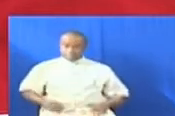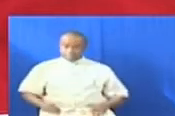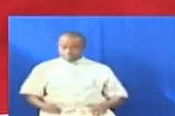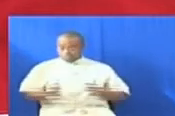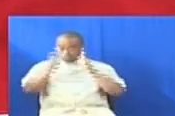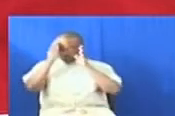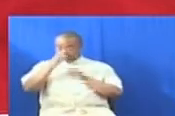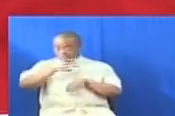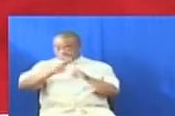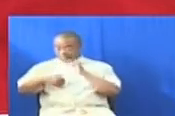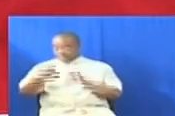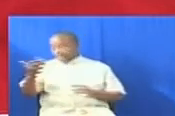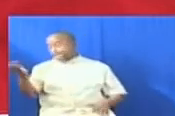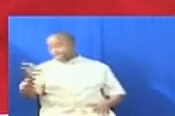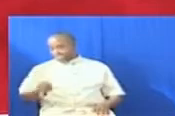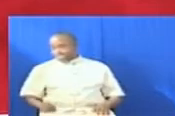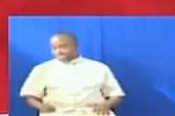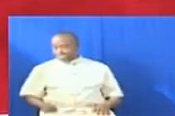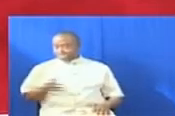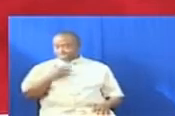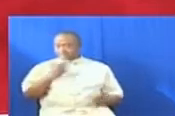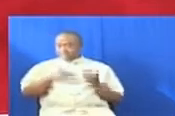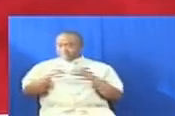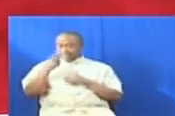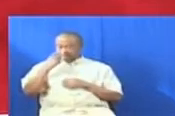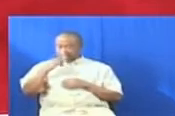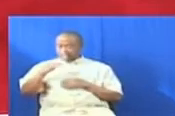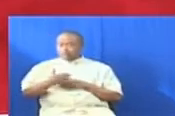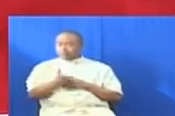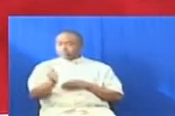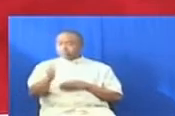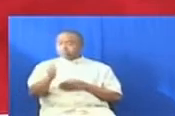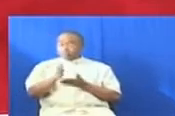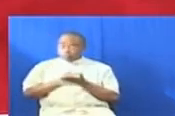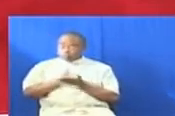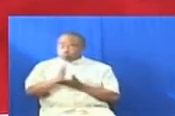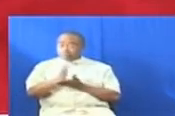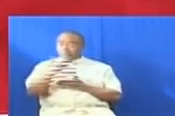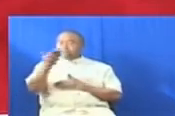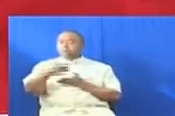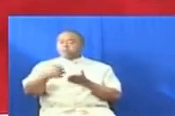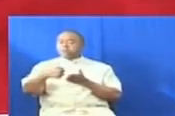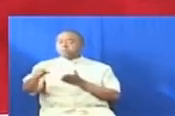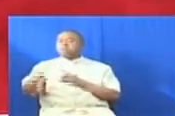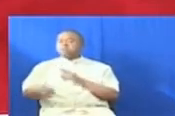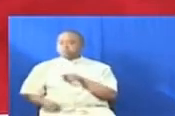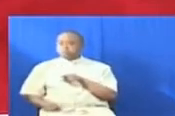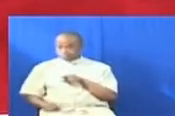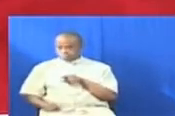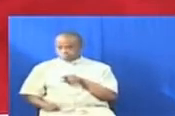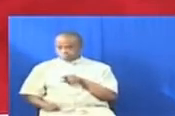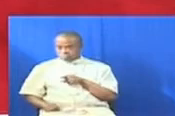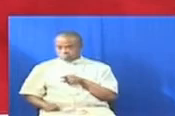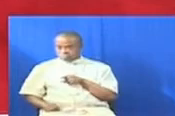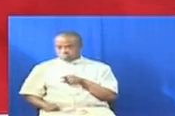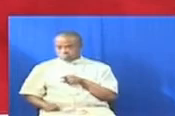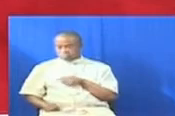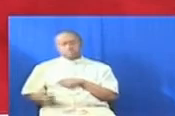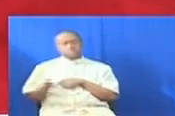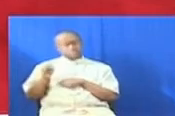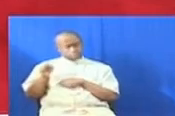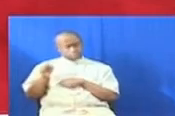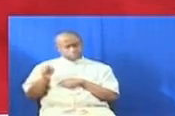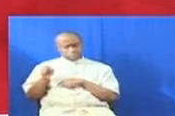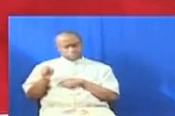Spika, inahusu urasimu katika kupitisha hati za malipo ya wakandarasi. Hii